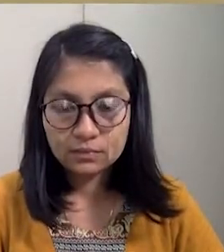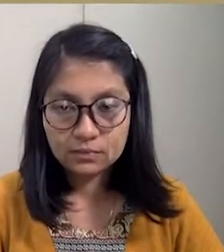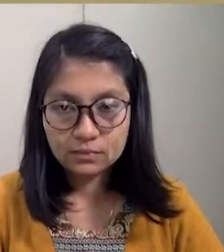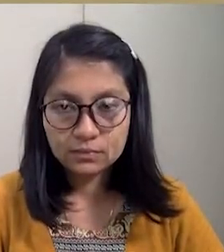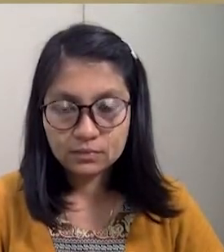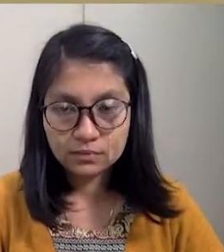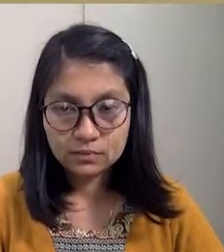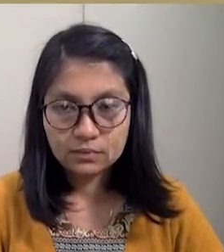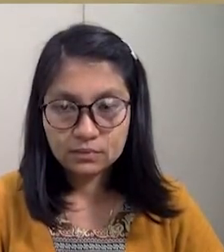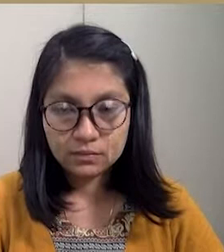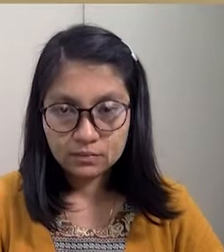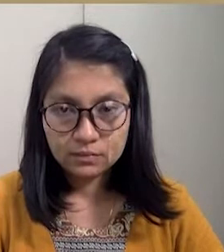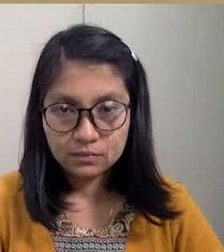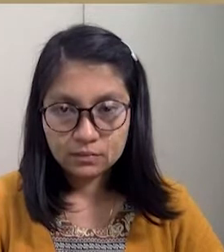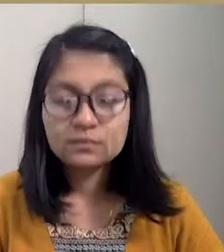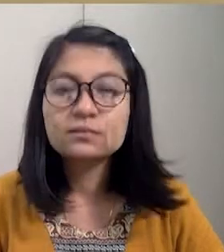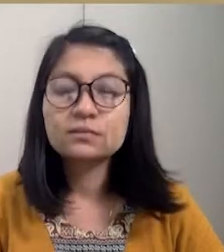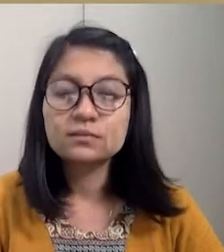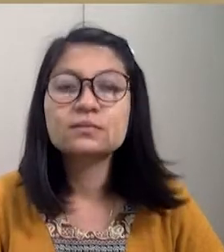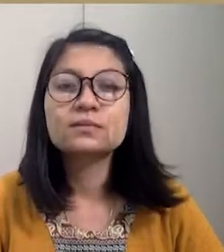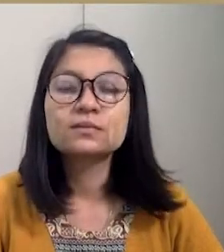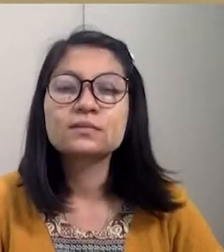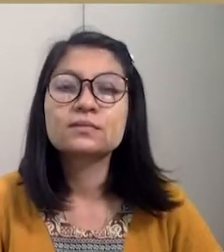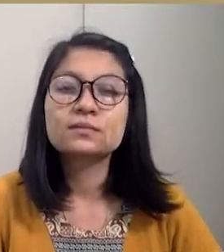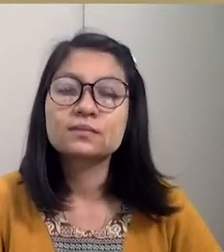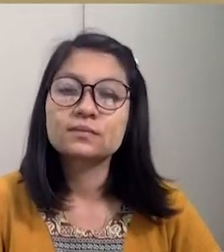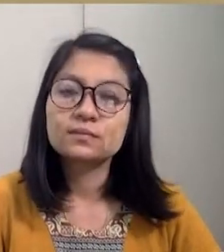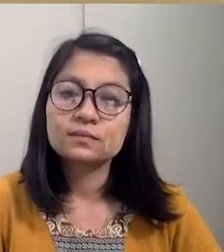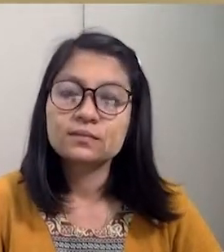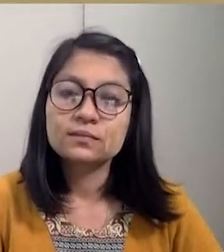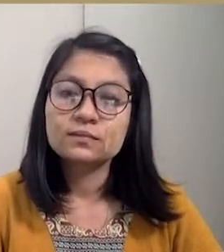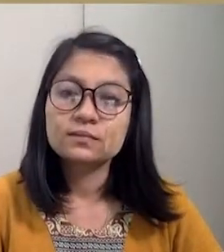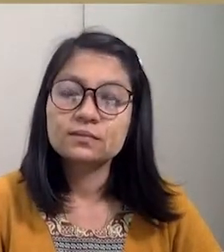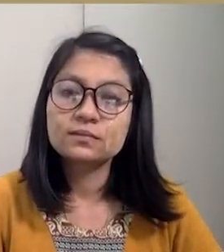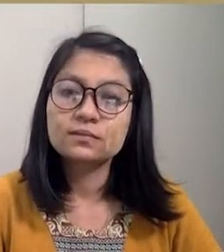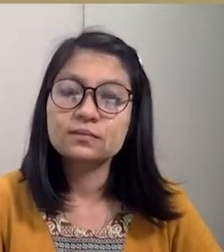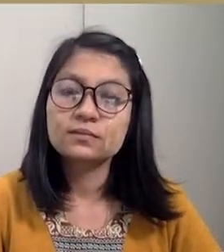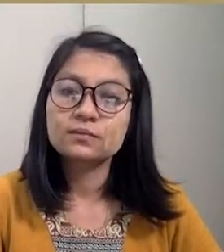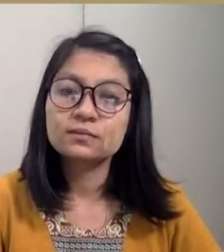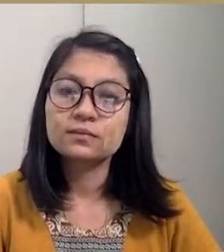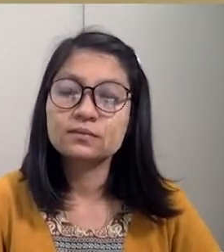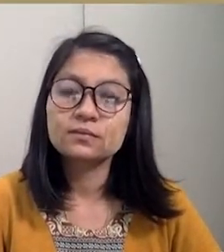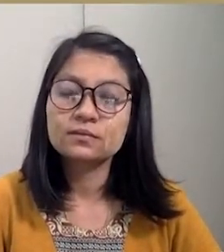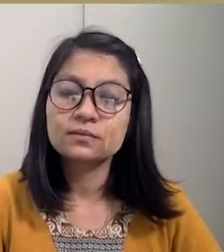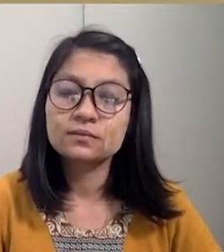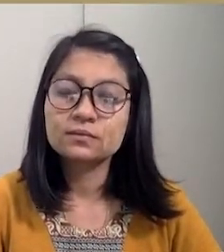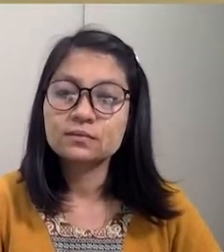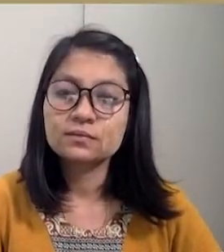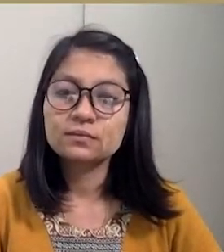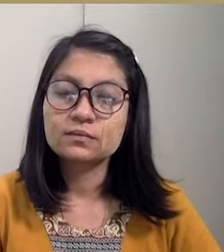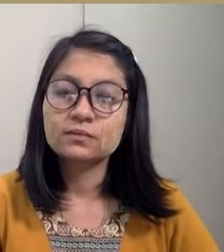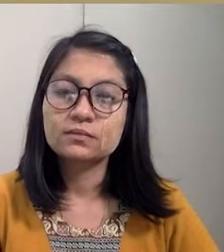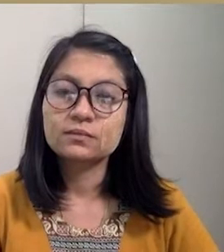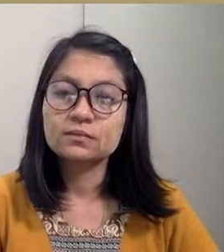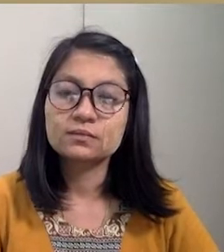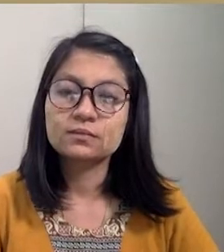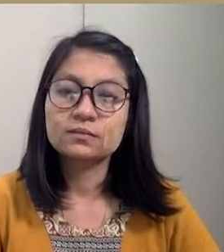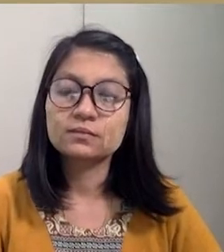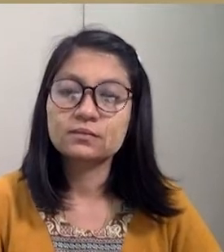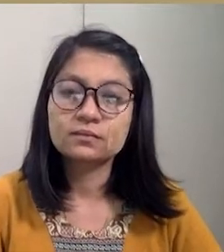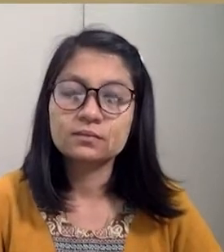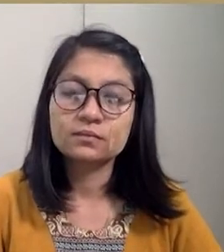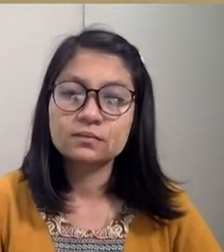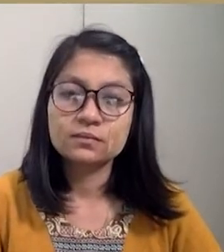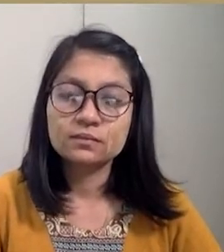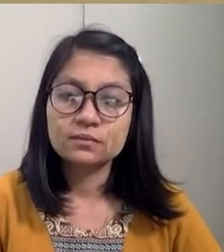ထားတာ16,000ဟိုဝင်ကျင်ရှိနေပြီဆိုတော့လည်းကျွန်တော်တို့သိရတယ်ပေါ့နော်ဟိုပြောမှဆိုလို့ရှိရင်တော့အထက်ကျဲတွေကတော့အခုဒီရင်ဆိုင်တွေက